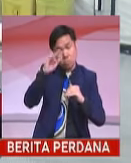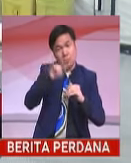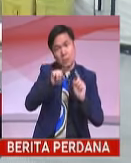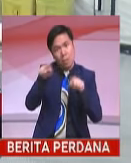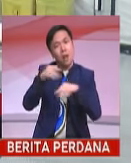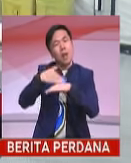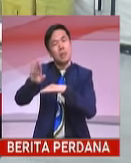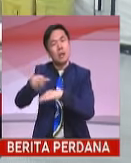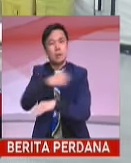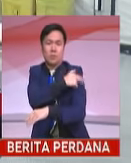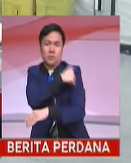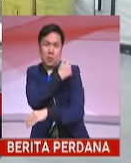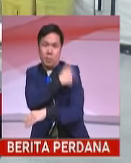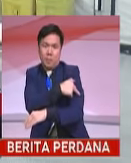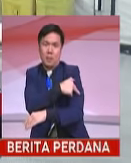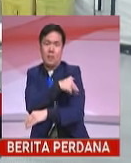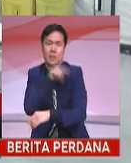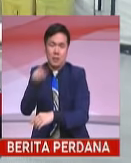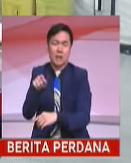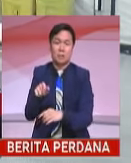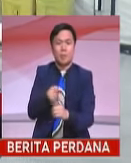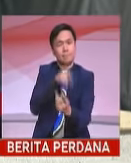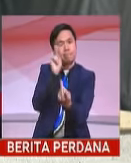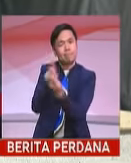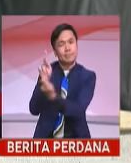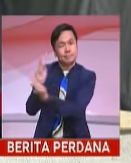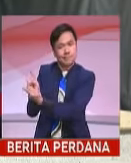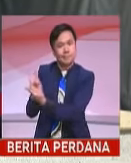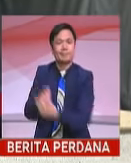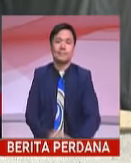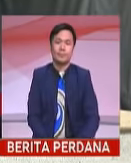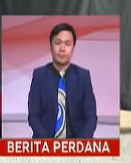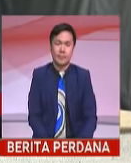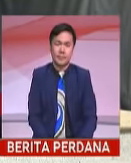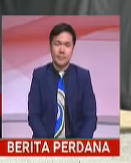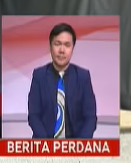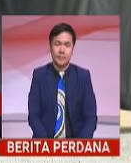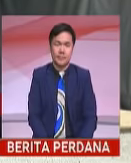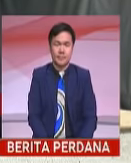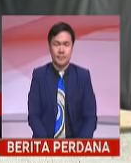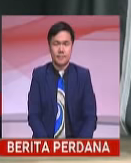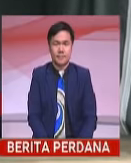ke hospital yang sepatutnya lah.